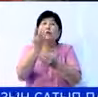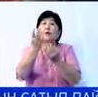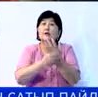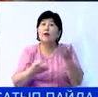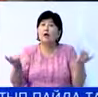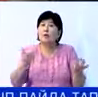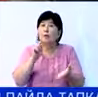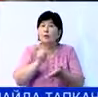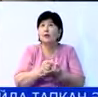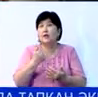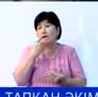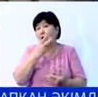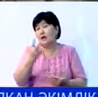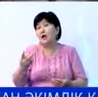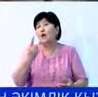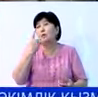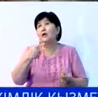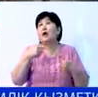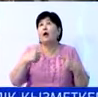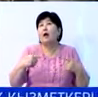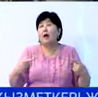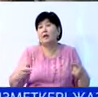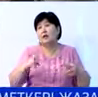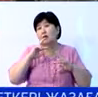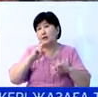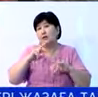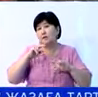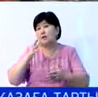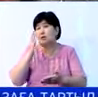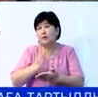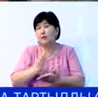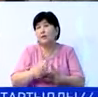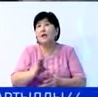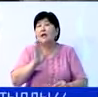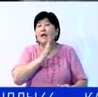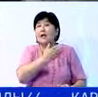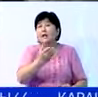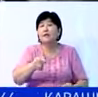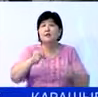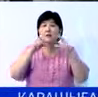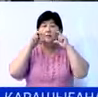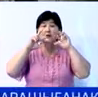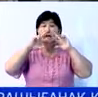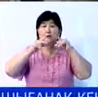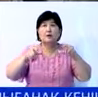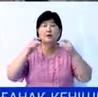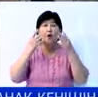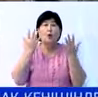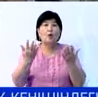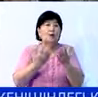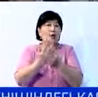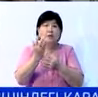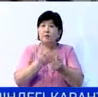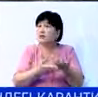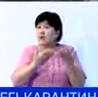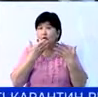болу керек. Жаңа біз қарап отырмыз, бірқатар кемшіліктер болып жатыр. Қыздарыңыз масканы дұрыс киіп жатқан жоқ, қолдарында